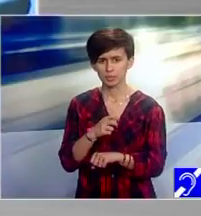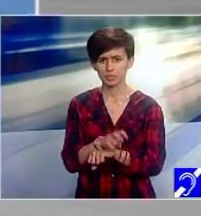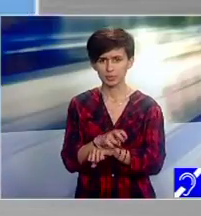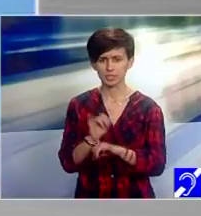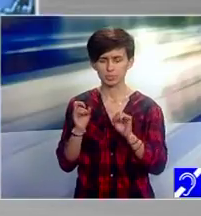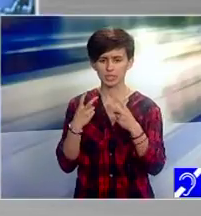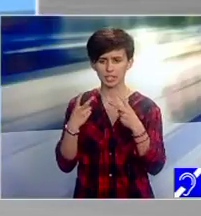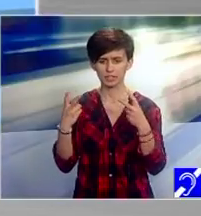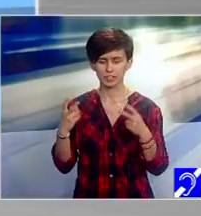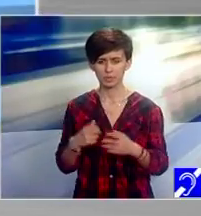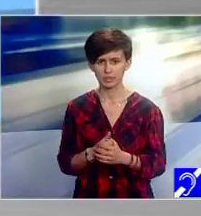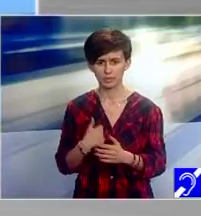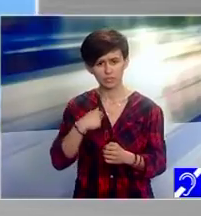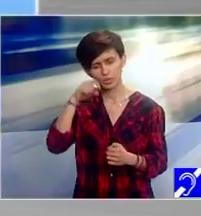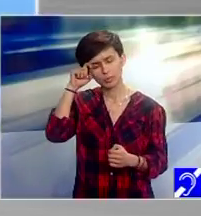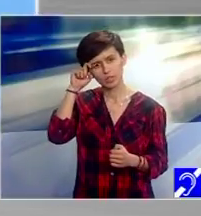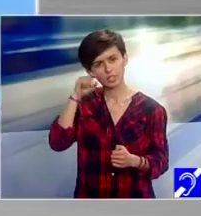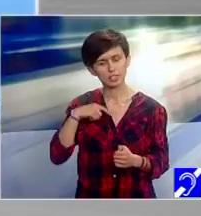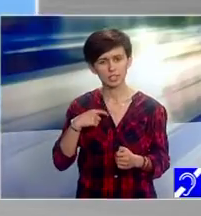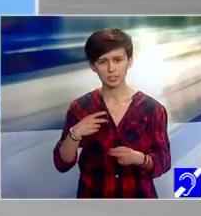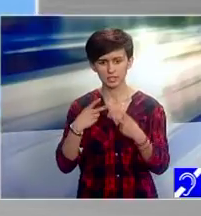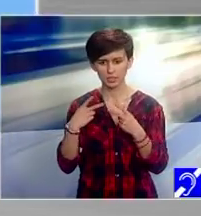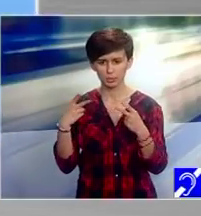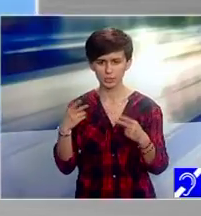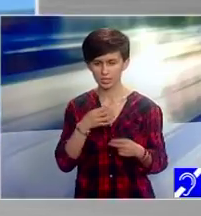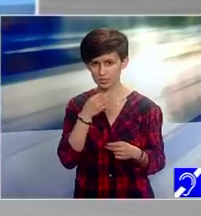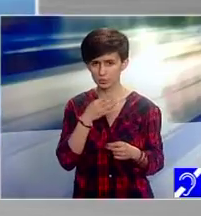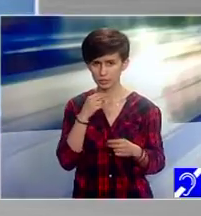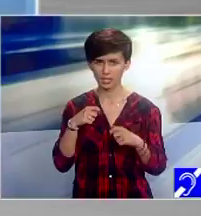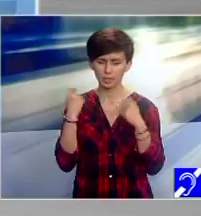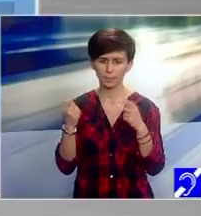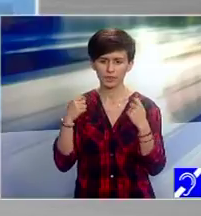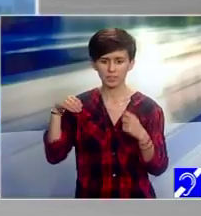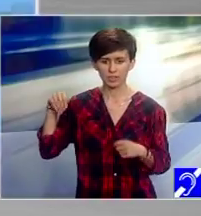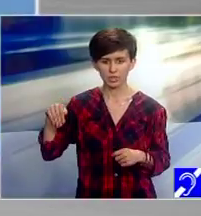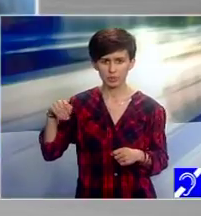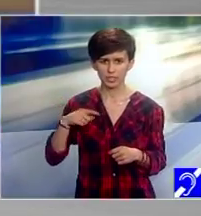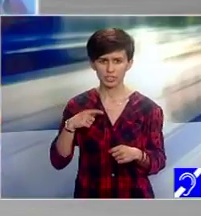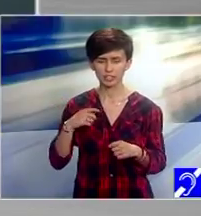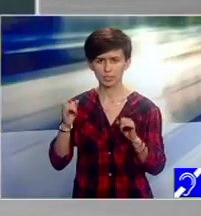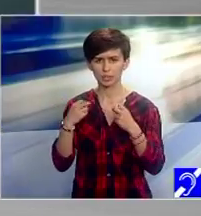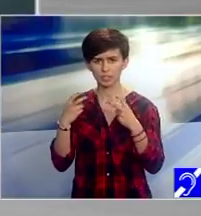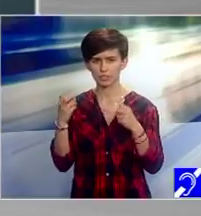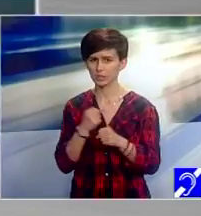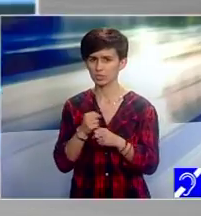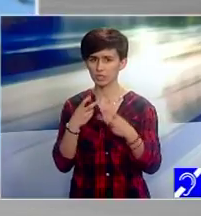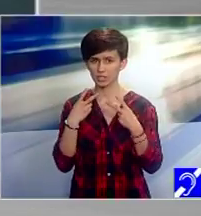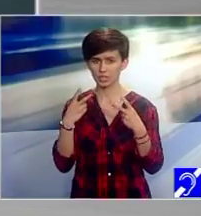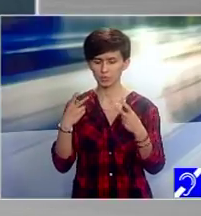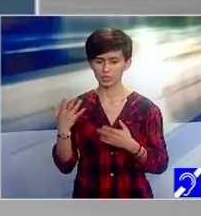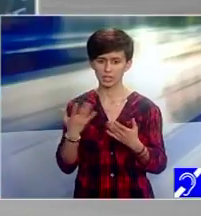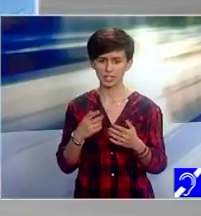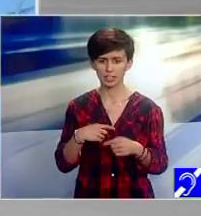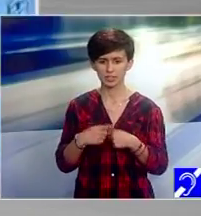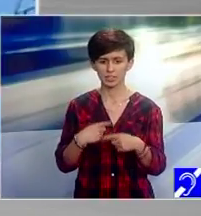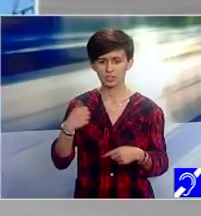de acest fel. Cred că e important să punctăm faptul că Festivalul Miraj este un eveniment foarte important, dar care se desfășoară punctual o dată